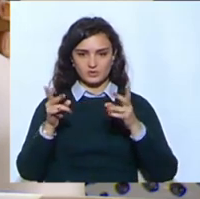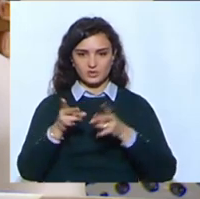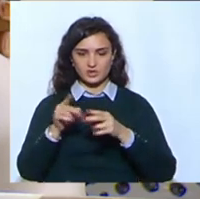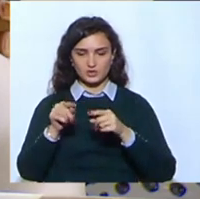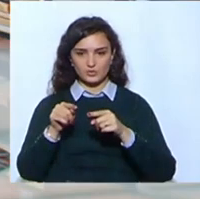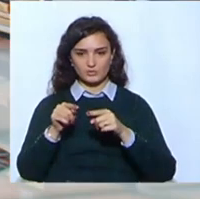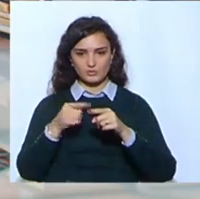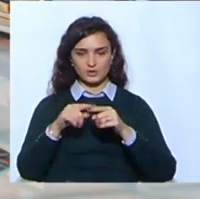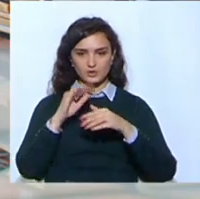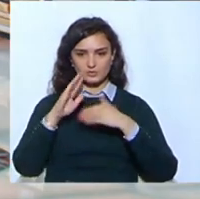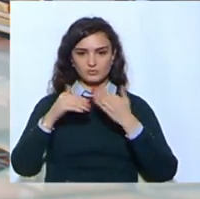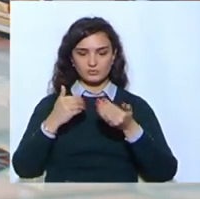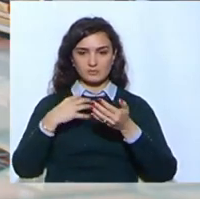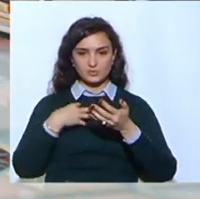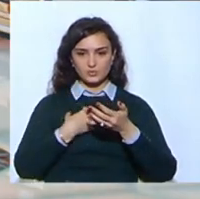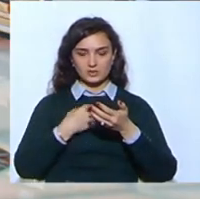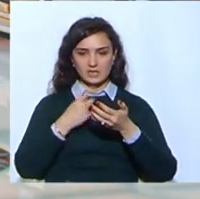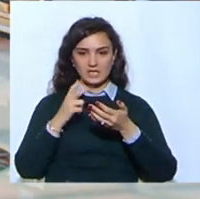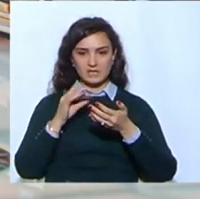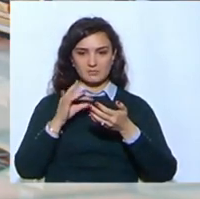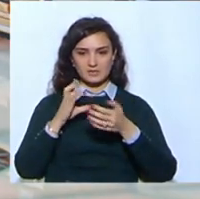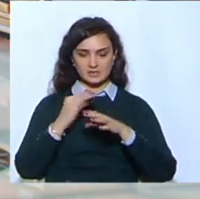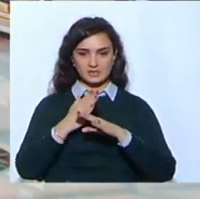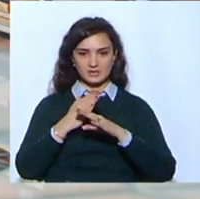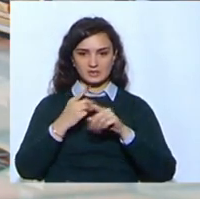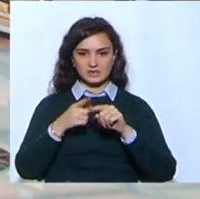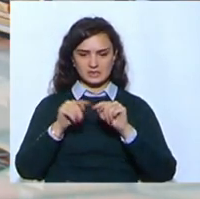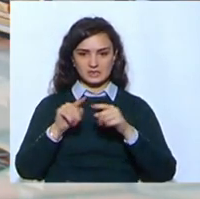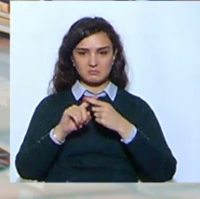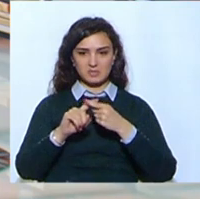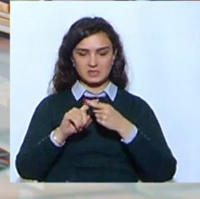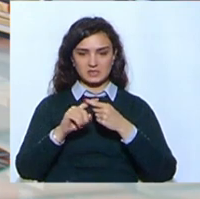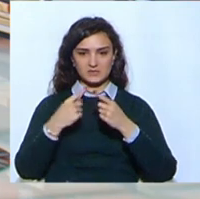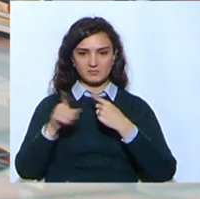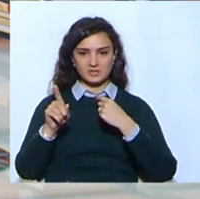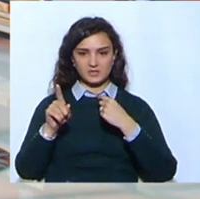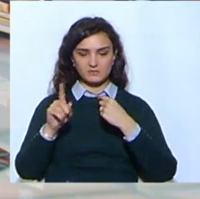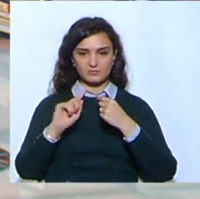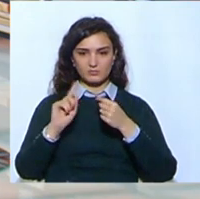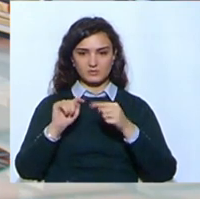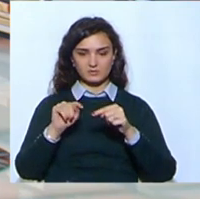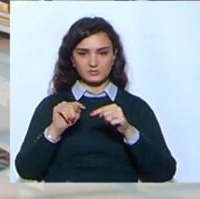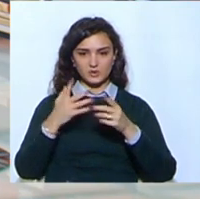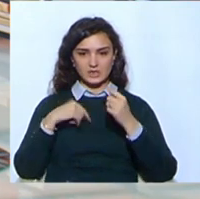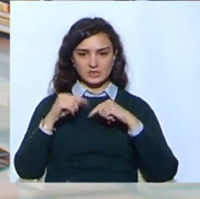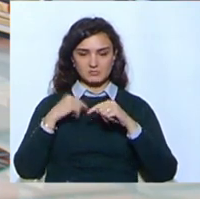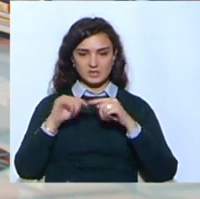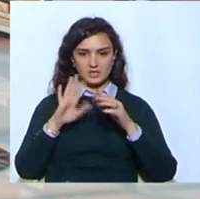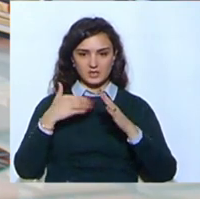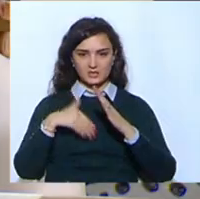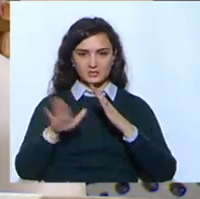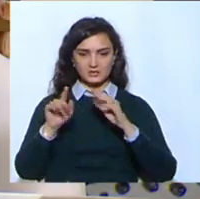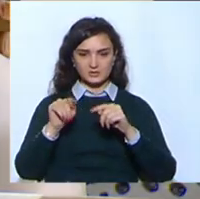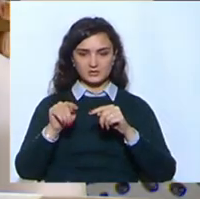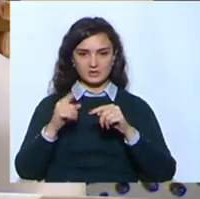ესაჭიროება. სამწუხაროდ ჰერპესი არის ის ინფექცია სხვებისგან განსხვავებით, რომელიც ორგანიზმიდან არ გადის,